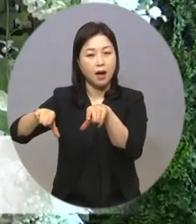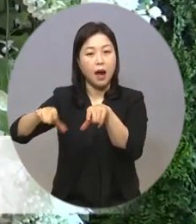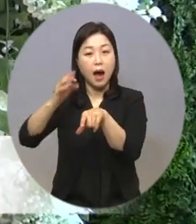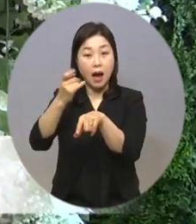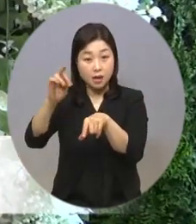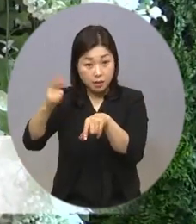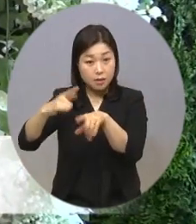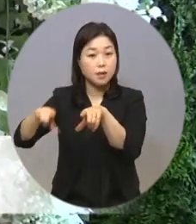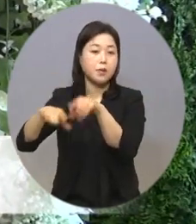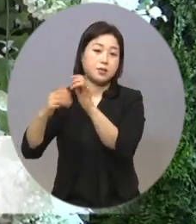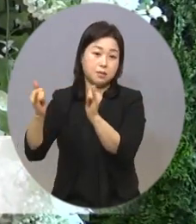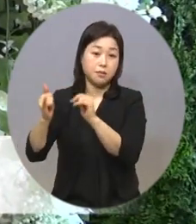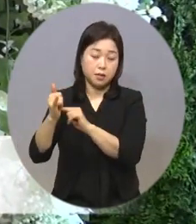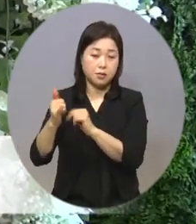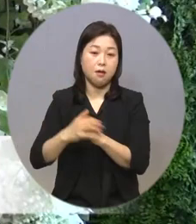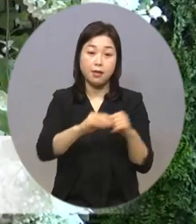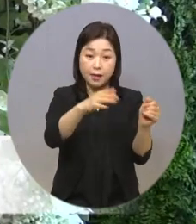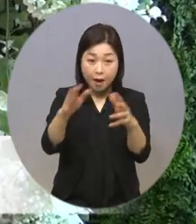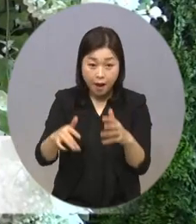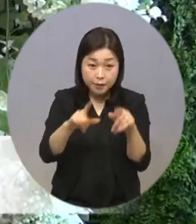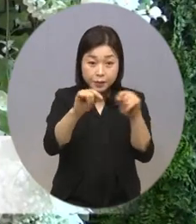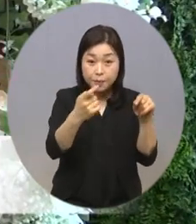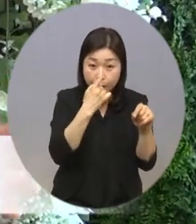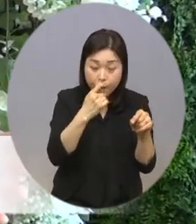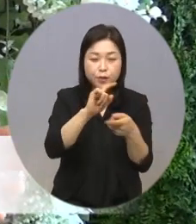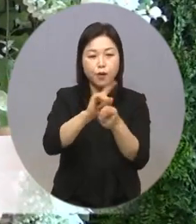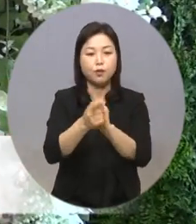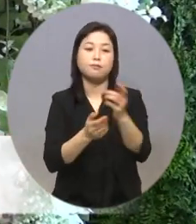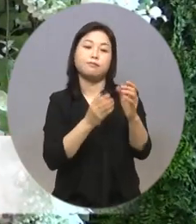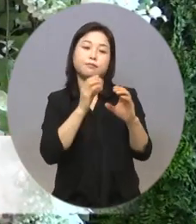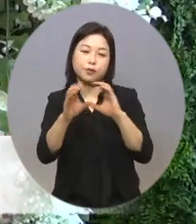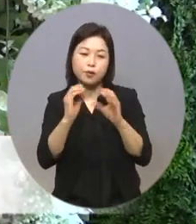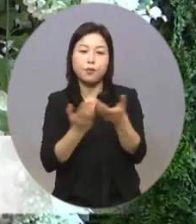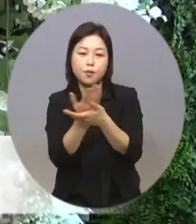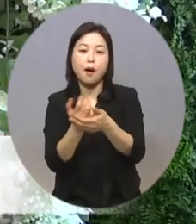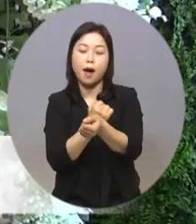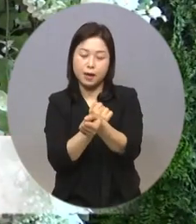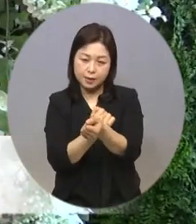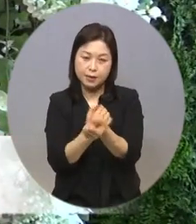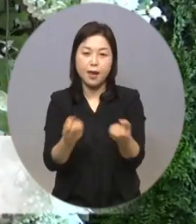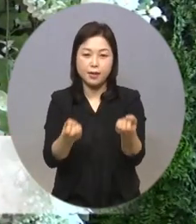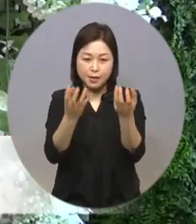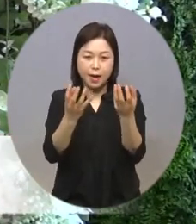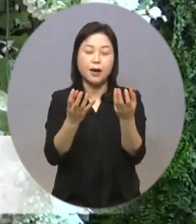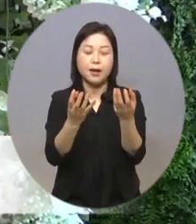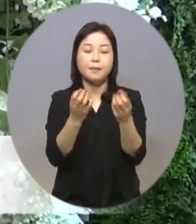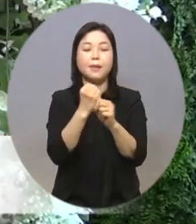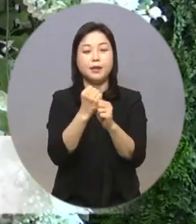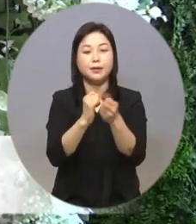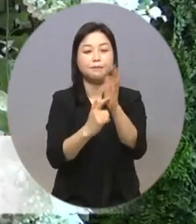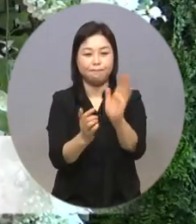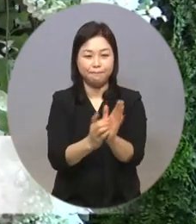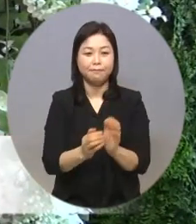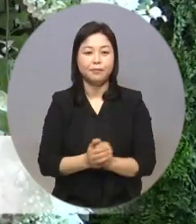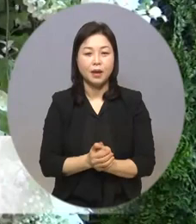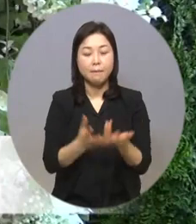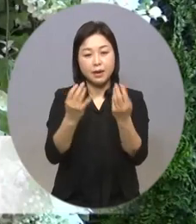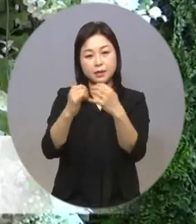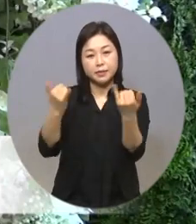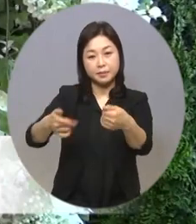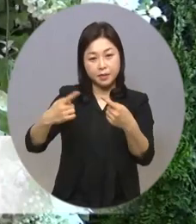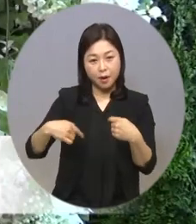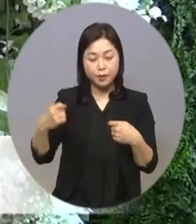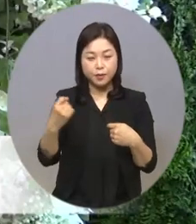나라의 음식을 배우고 그 사람과 소통하며 그 사람들과 어울릴 수 있는 자리를 만들고자 했습니다. 많은 사람이 참석해서